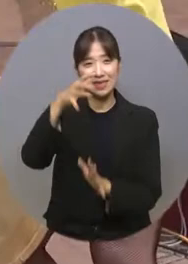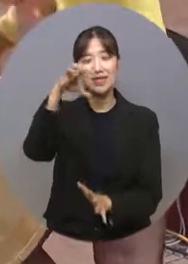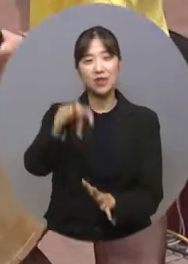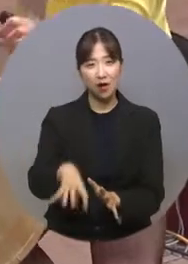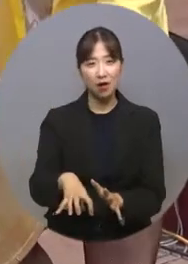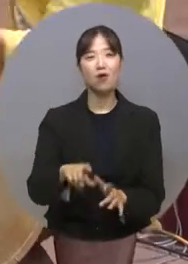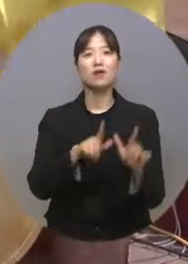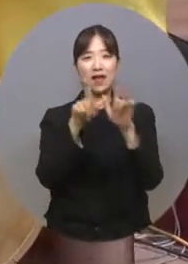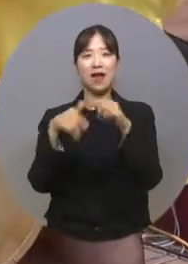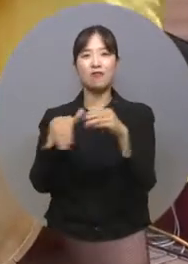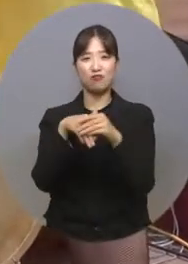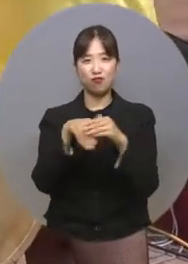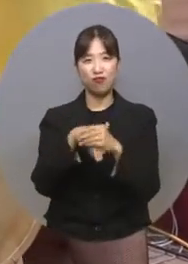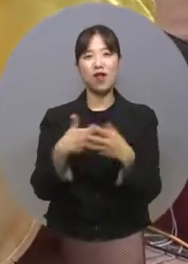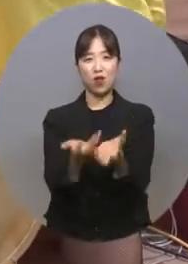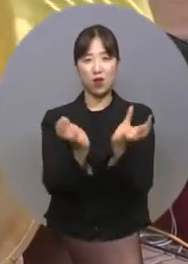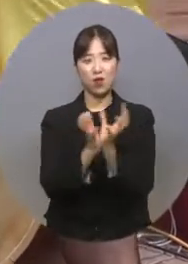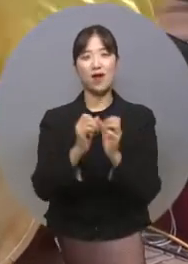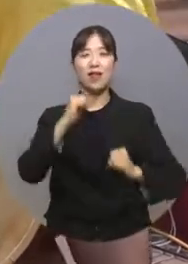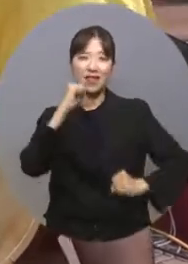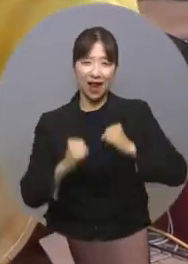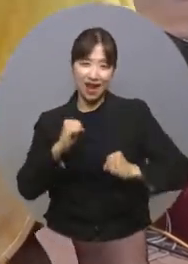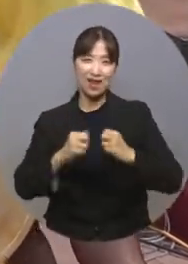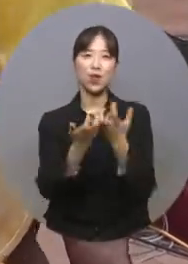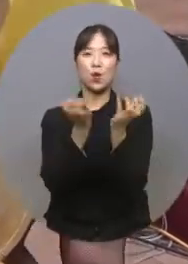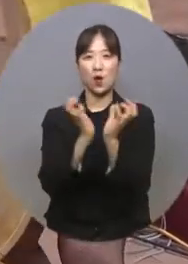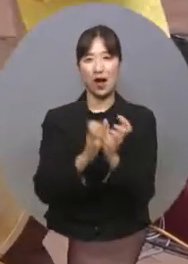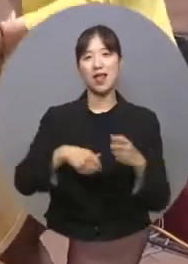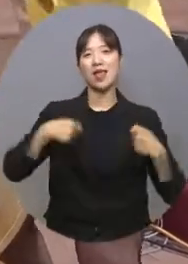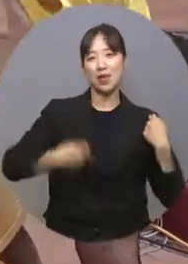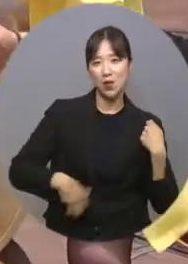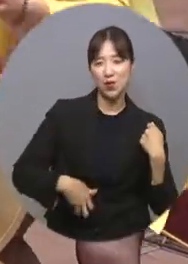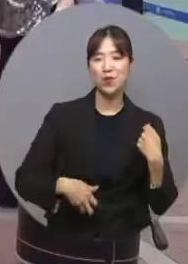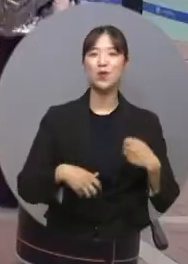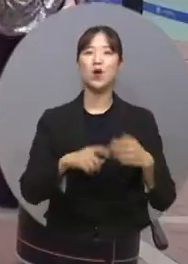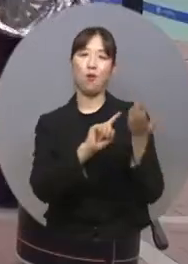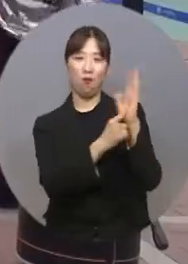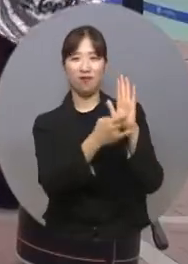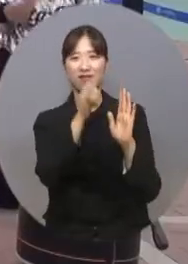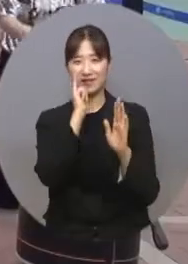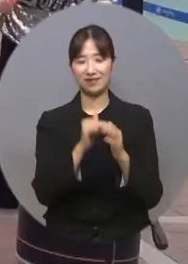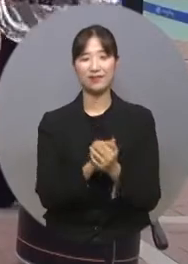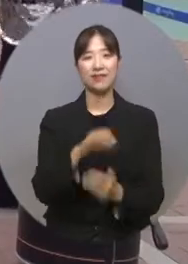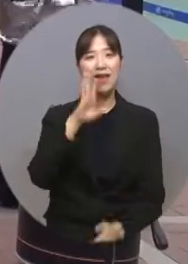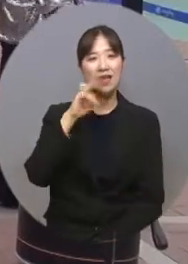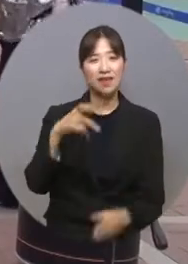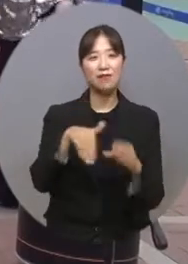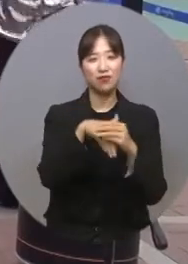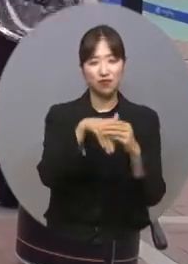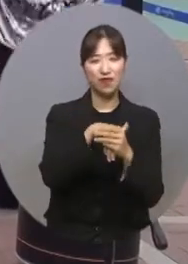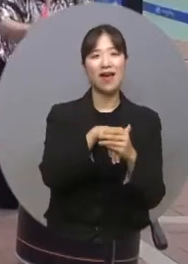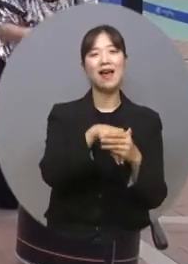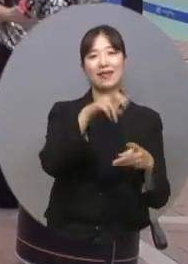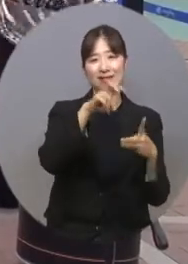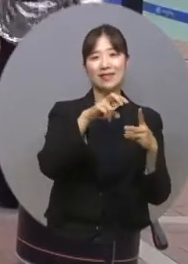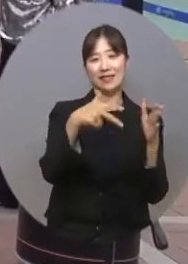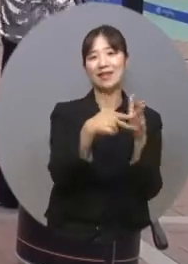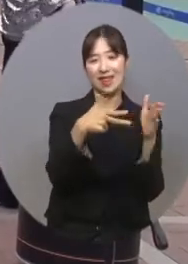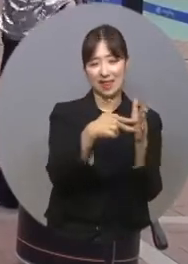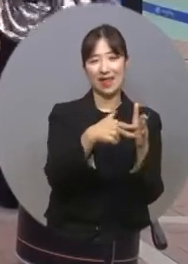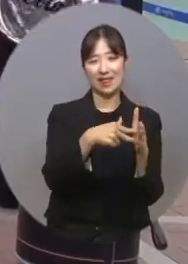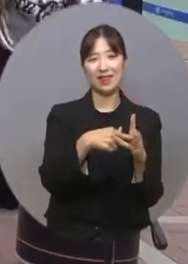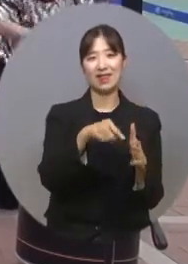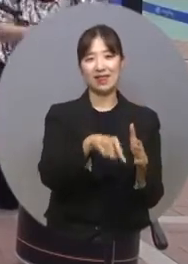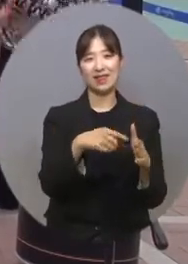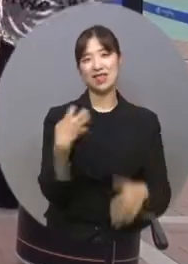아산시 생활문화동호회 달리는 동아리의 버스킹 공연이 열렸습니다. 아산문화재단